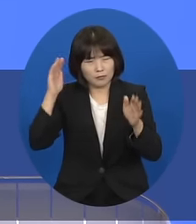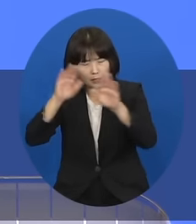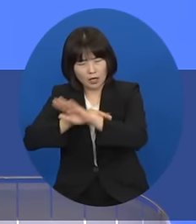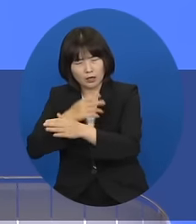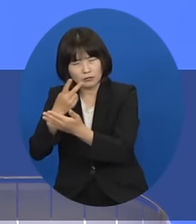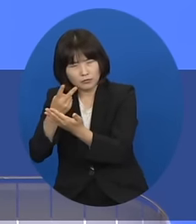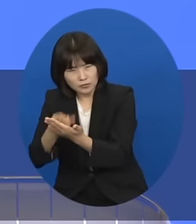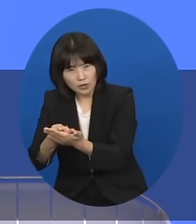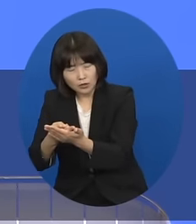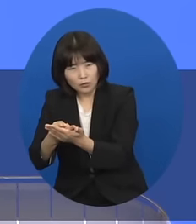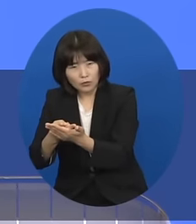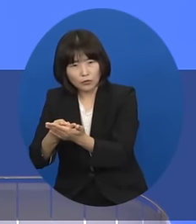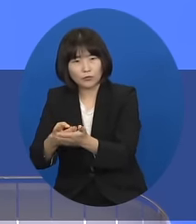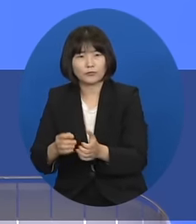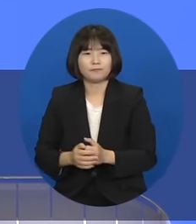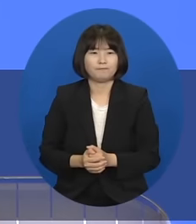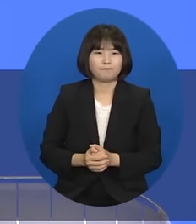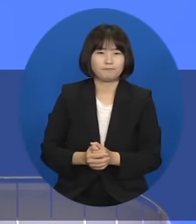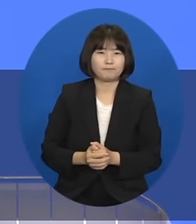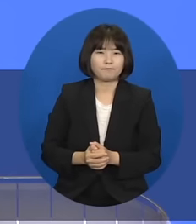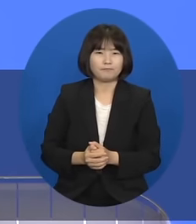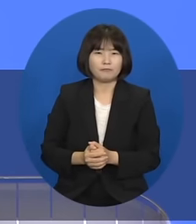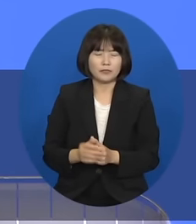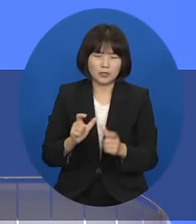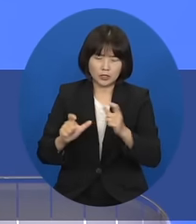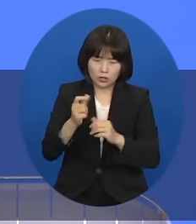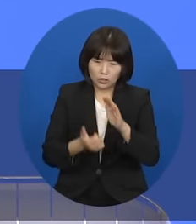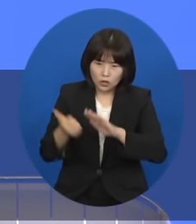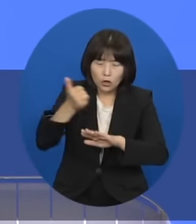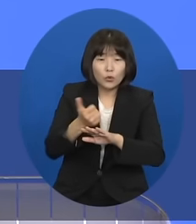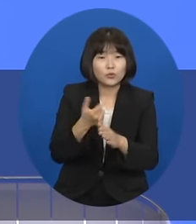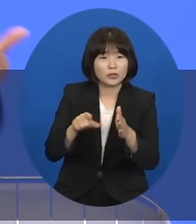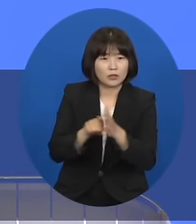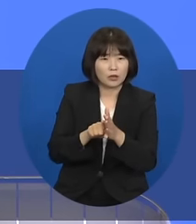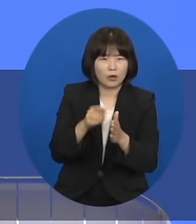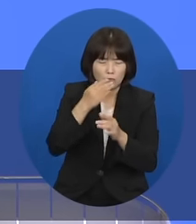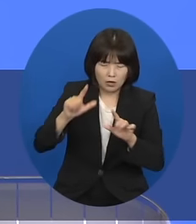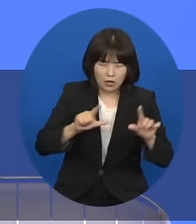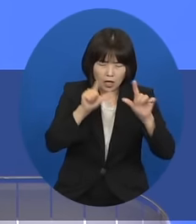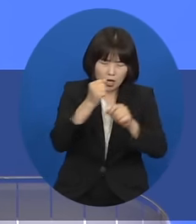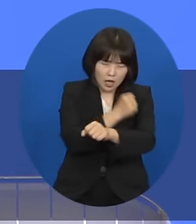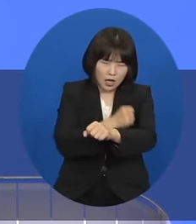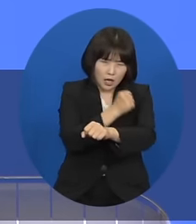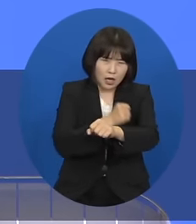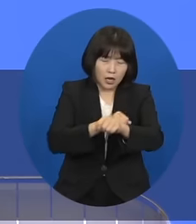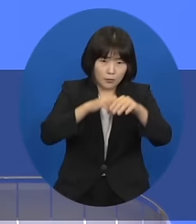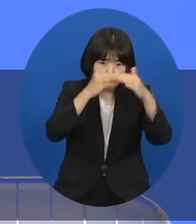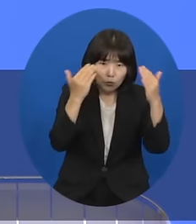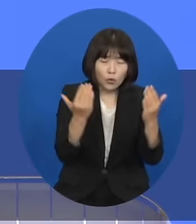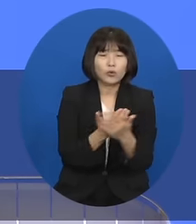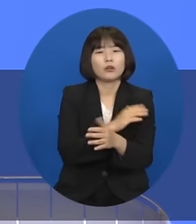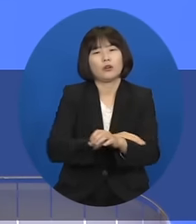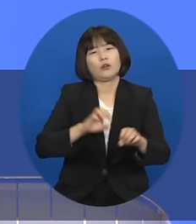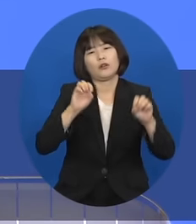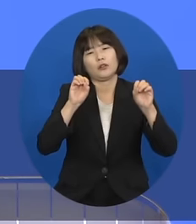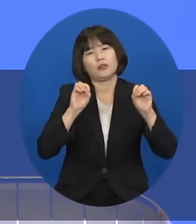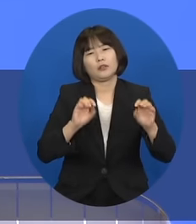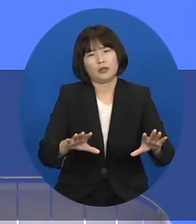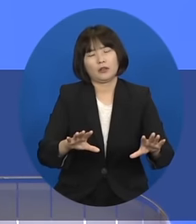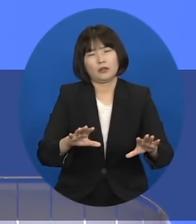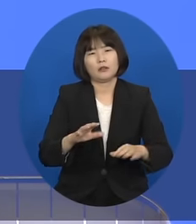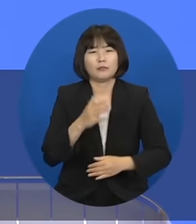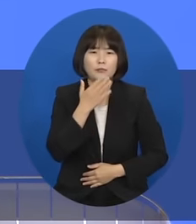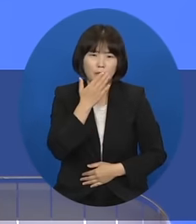더 잘해보려고, 잘 살아보려고, 승진하려고, 성공하려고, 먹고 살려고 애써 수고하는 모든 일이 헛된 일이 될 수